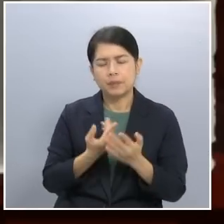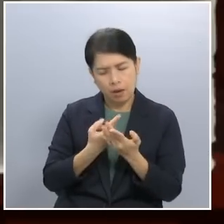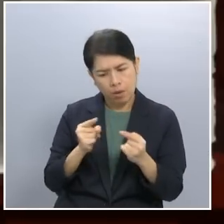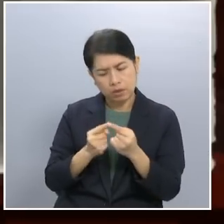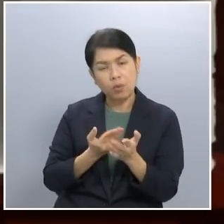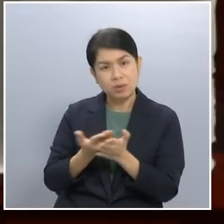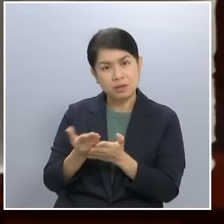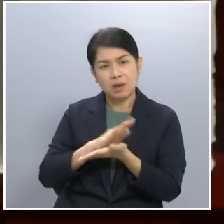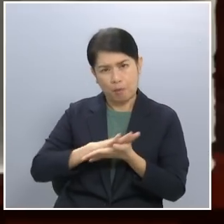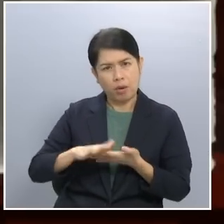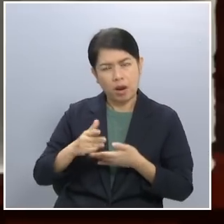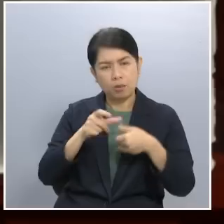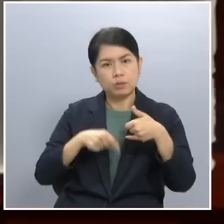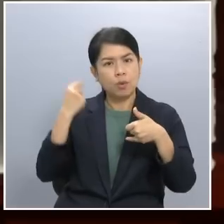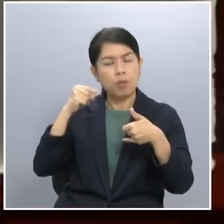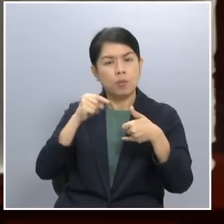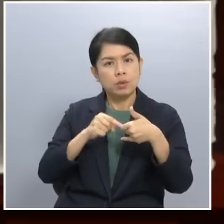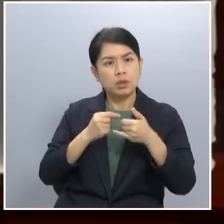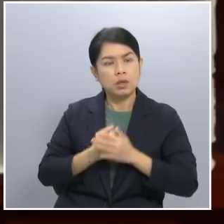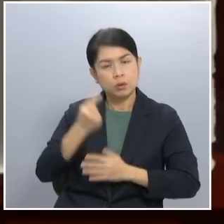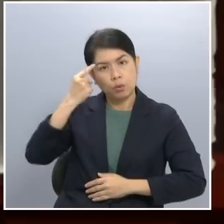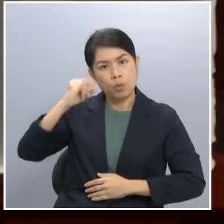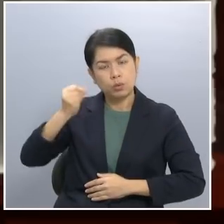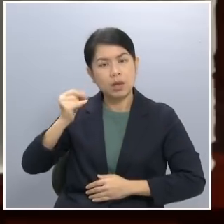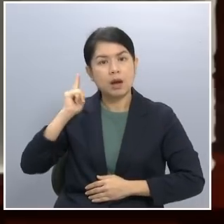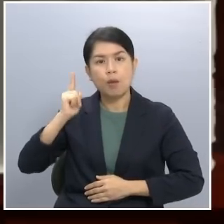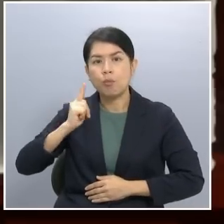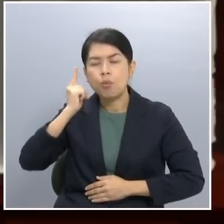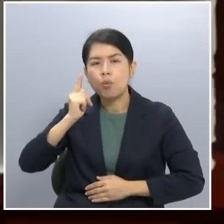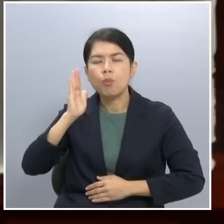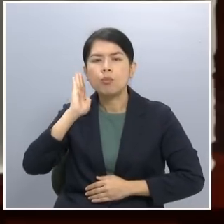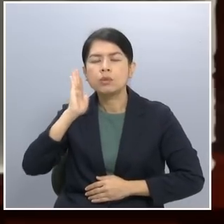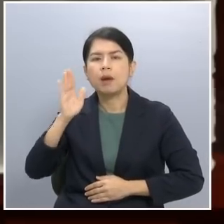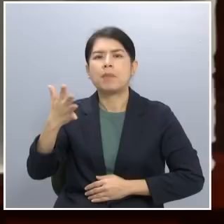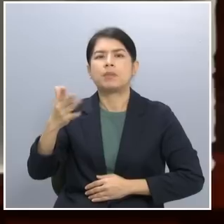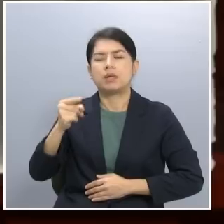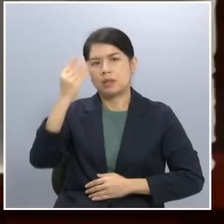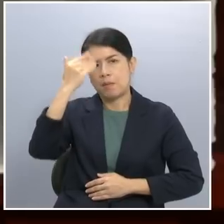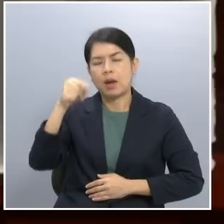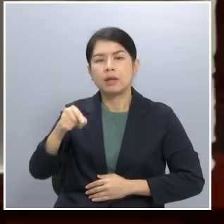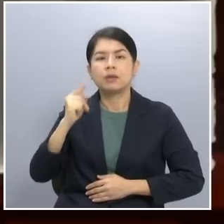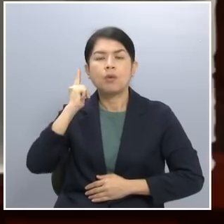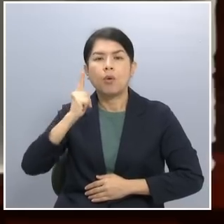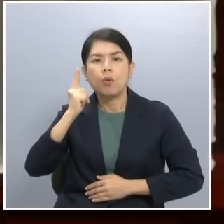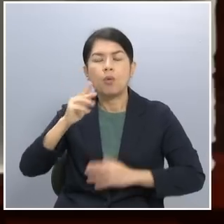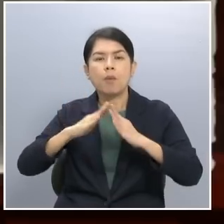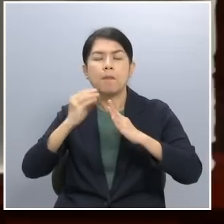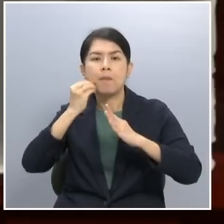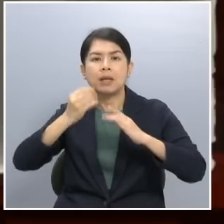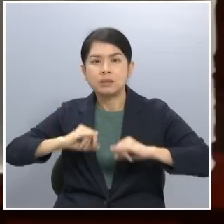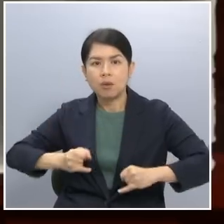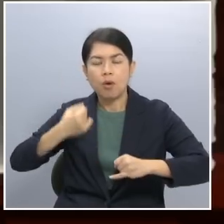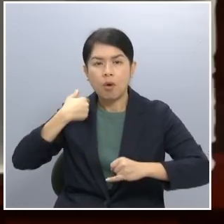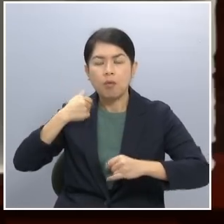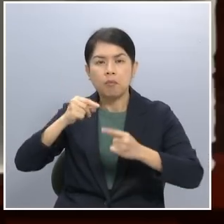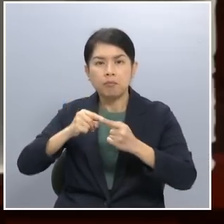จริงๆแล้วถามว่ากมลพรเนี่ยไปรู้จักเกี่ยวข้องอะไรกับทางเดชาไหมไม่รู้จักเพราะว่าเดชาถูกยึดบ้านหลังนี้มาแล้วมันผ่านกระบวนการของท